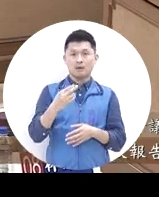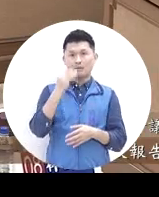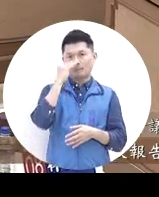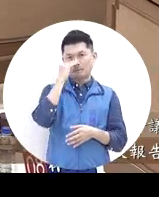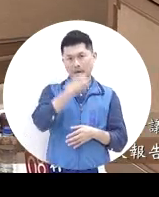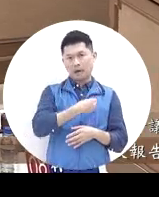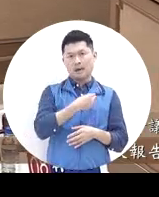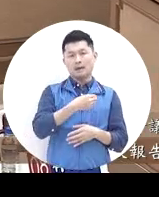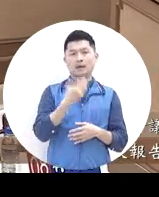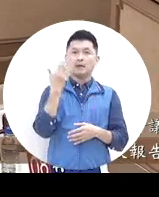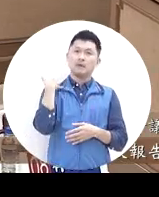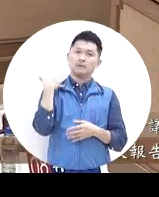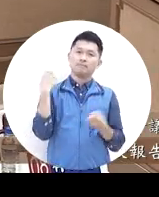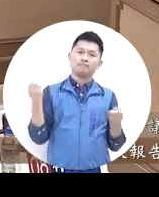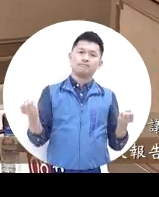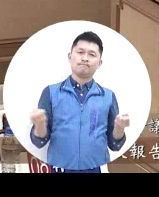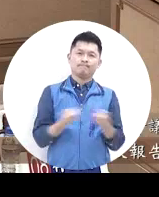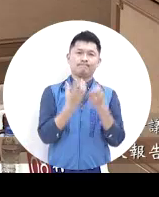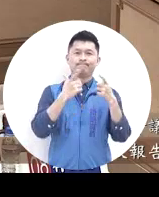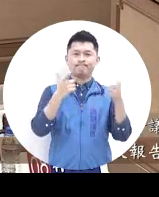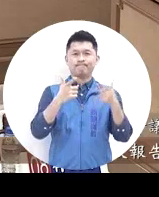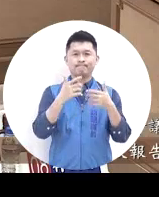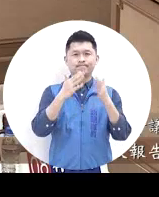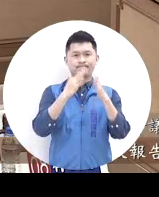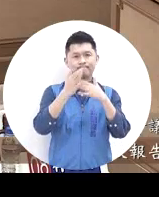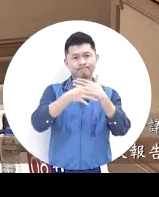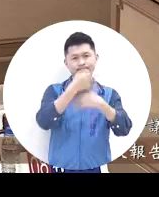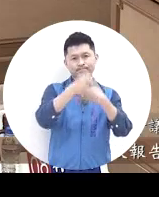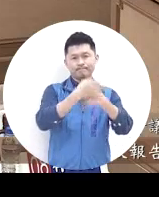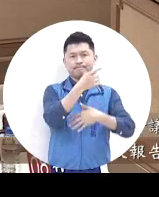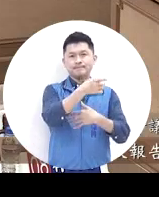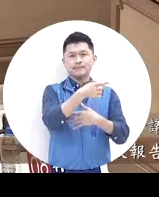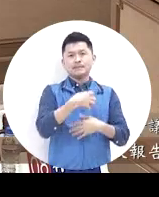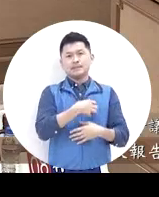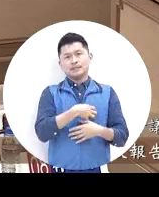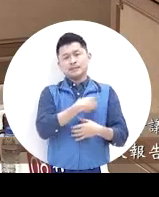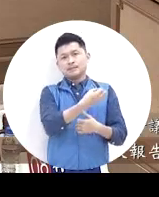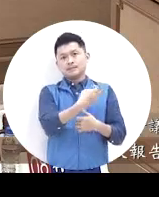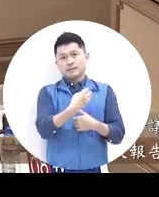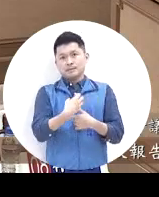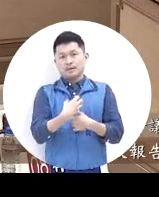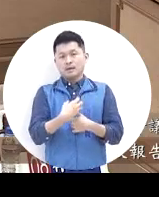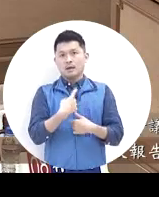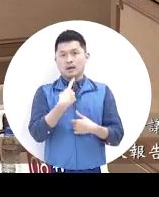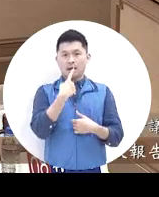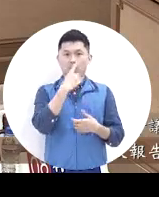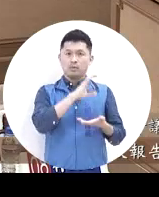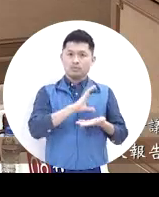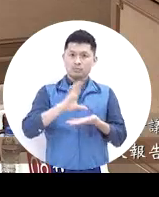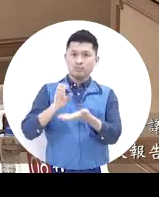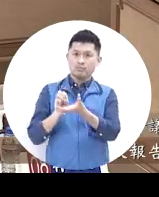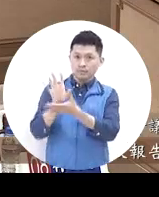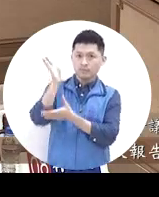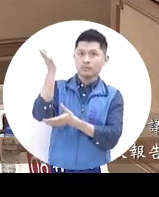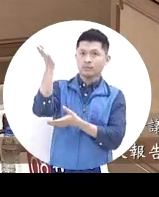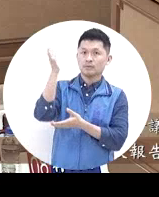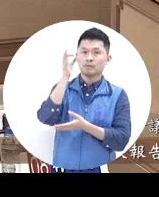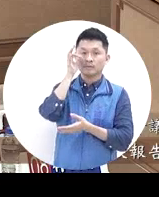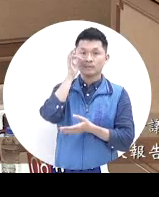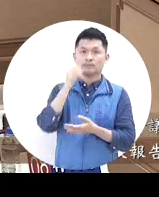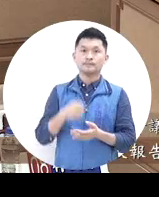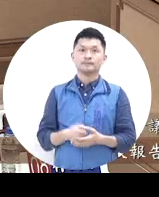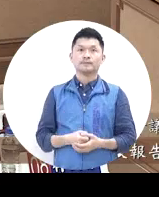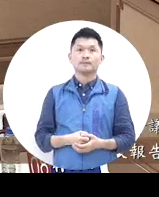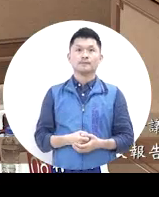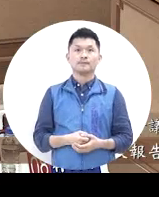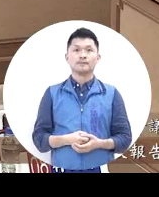些过去发生重大灾害的家属跟我们反映哈，所以我今天有一个讯息要给大家看一下哈，看一下